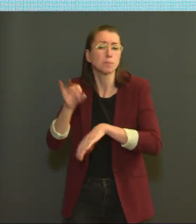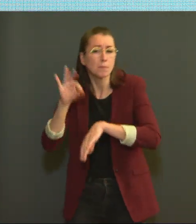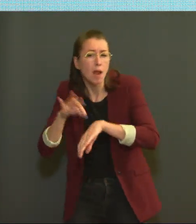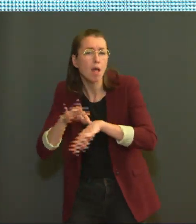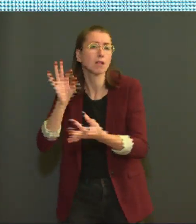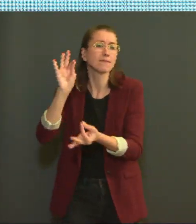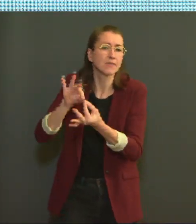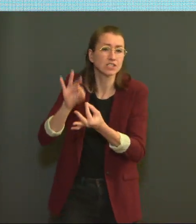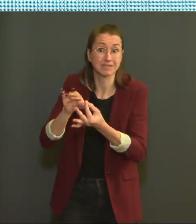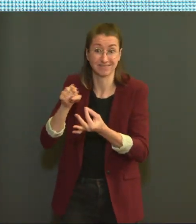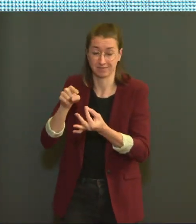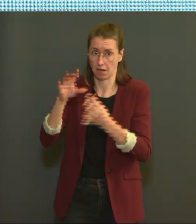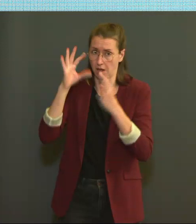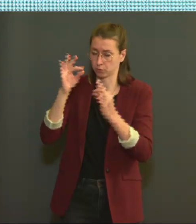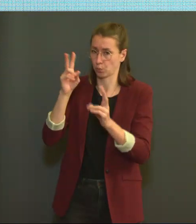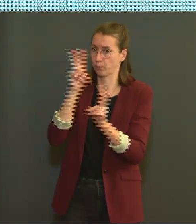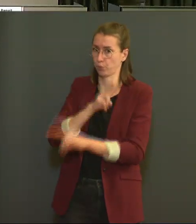remercie.